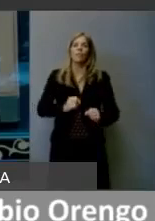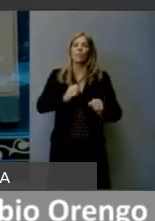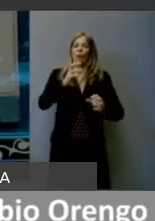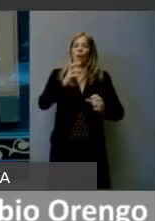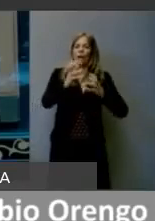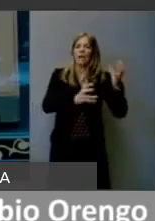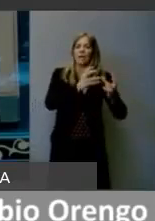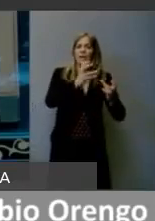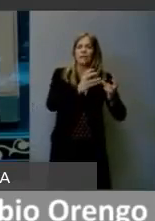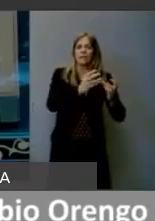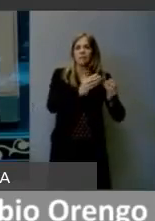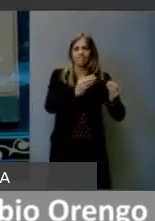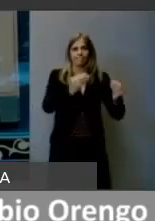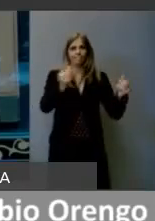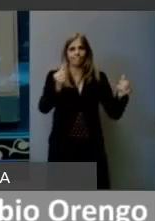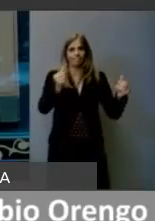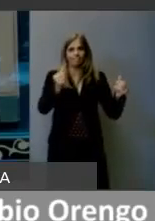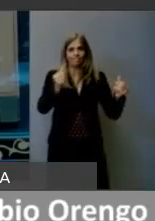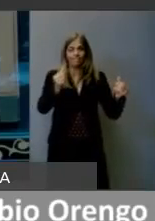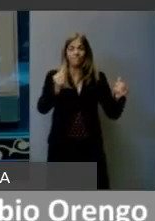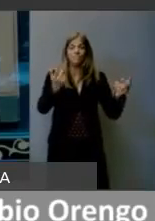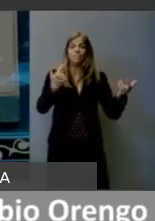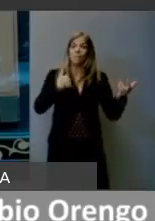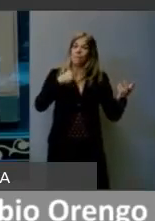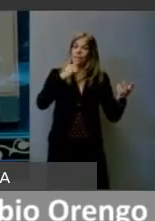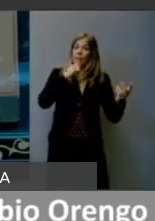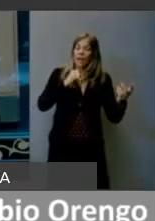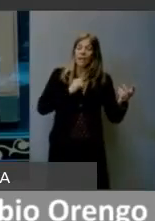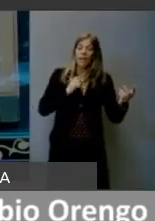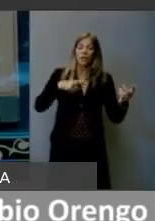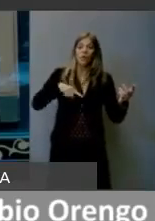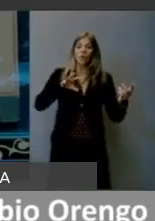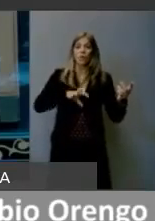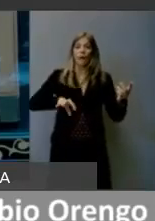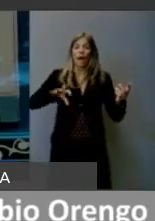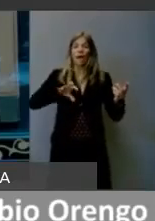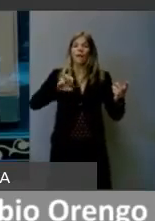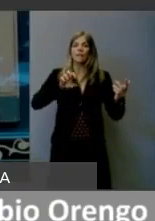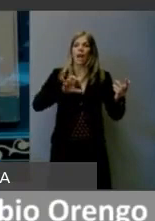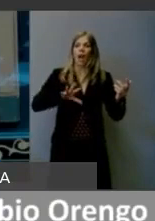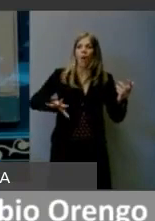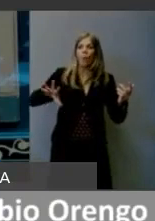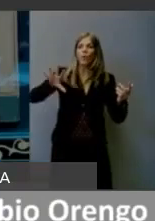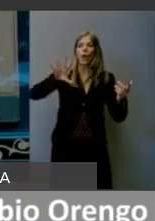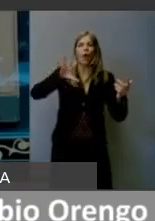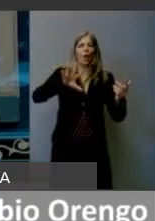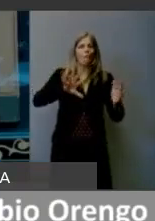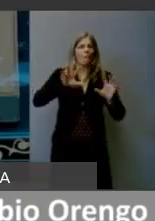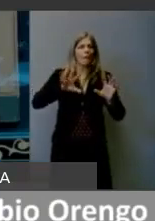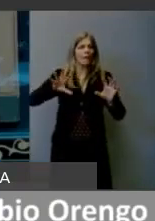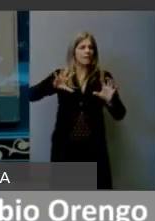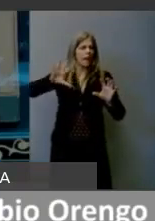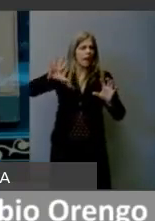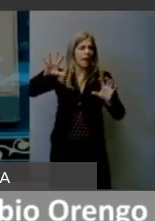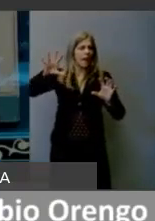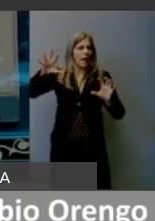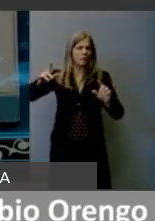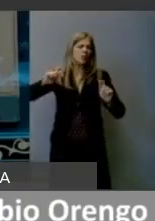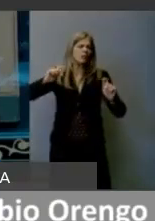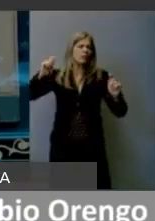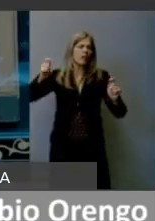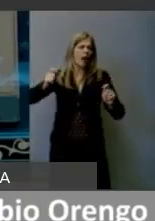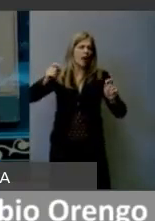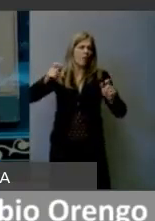stessa. Credo che il nostro Paese, l'Europa e tutti gli altri Paesi coinvolti, più in generale la popolazione